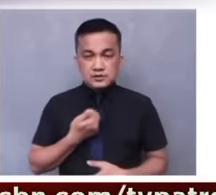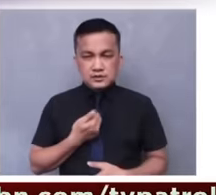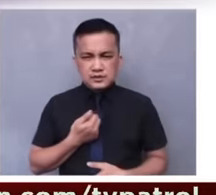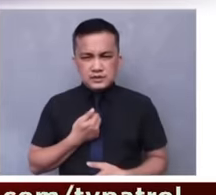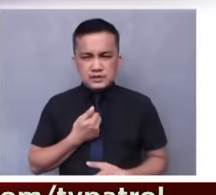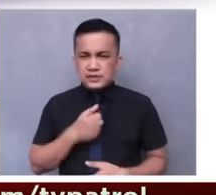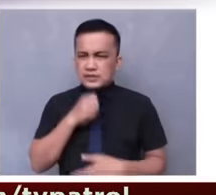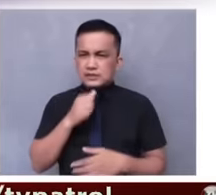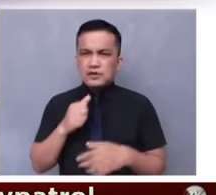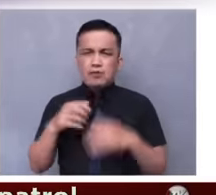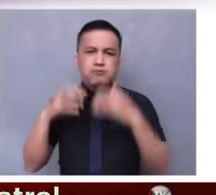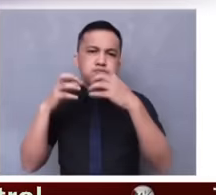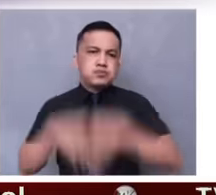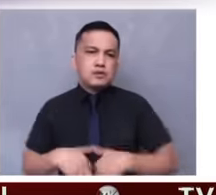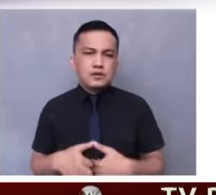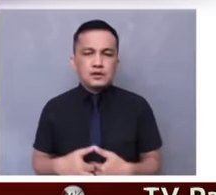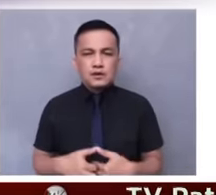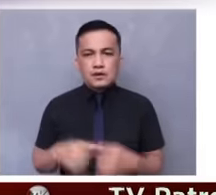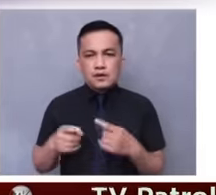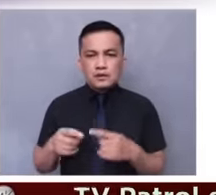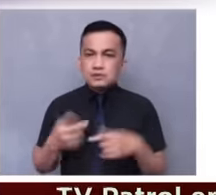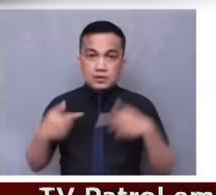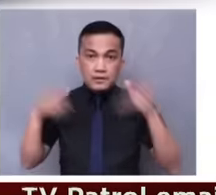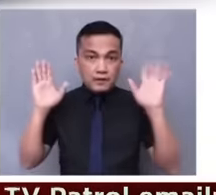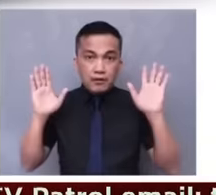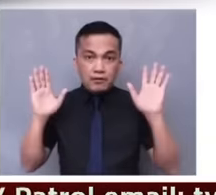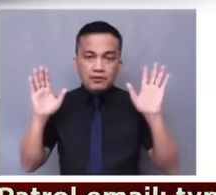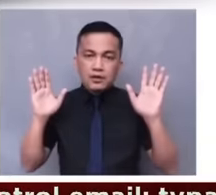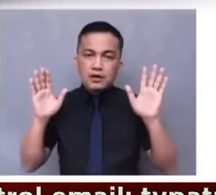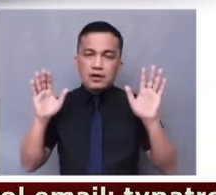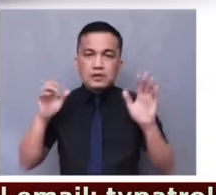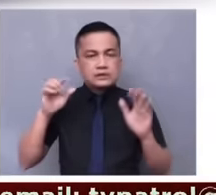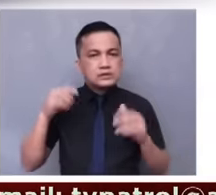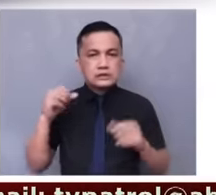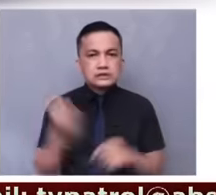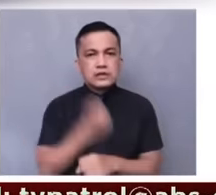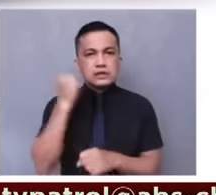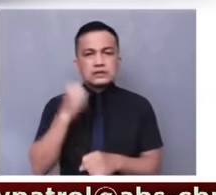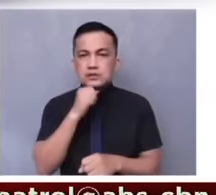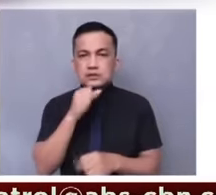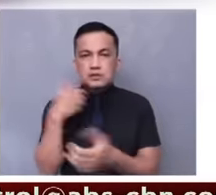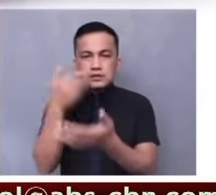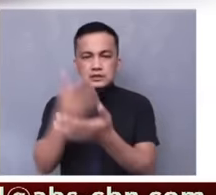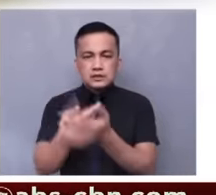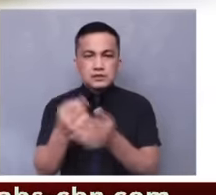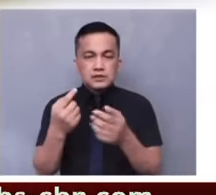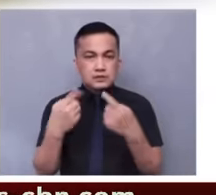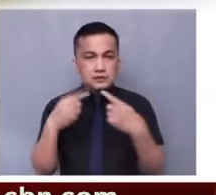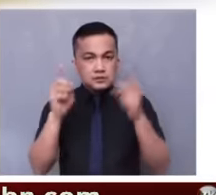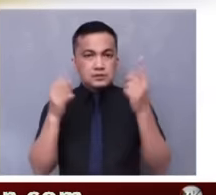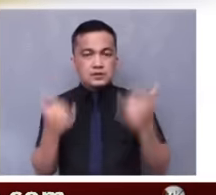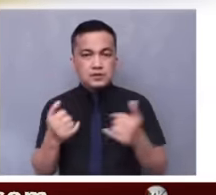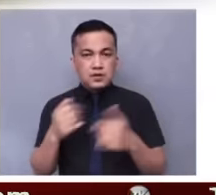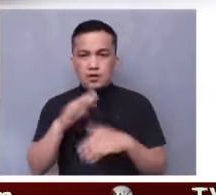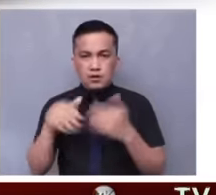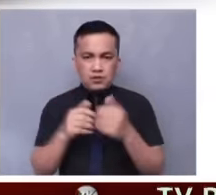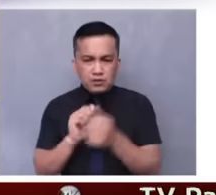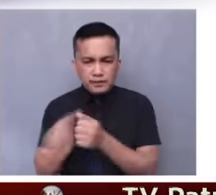kasi kung nag-give up ako, hindi ko rin mararating kung anong meron ako ngayon. Lahat na pinagdaanan ko, meron